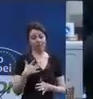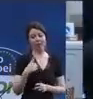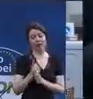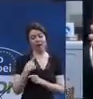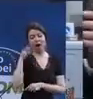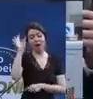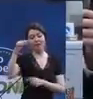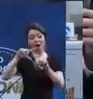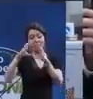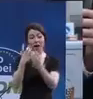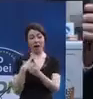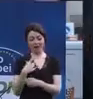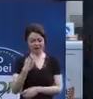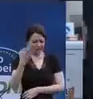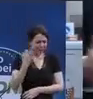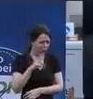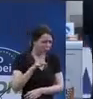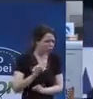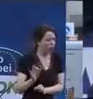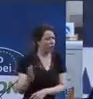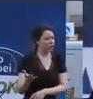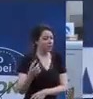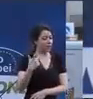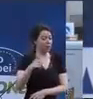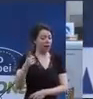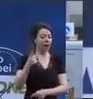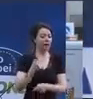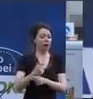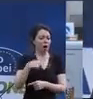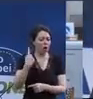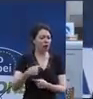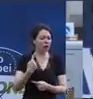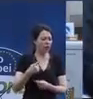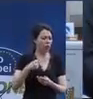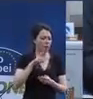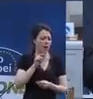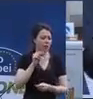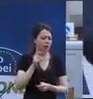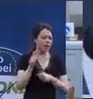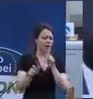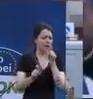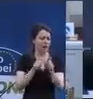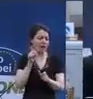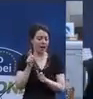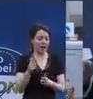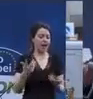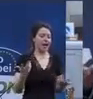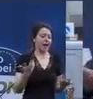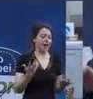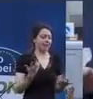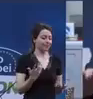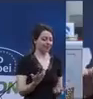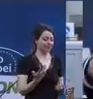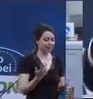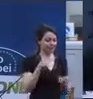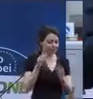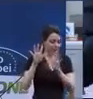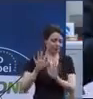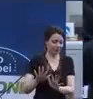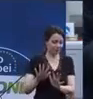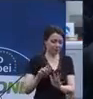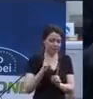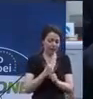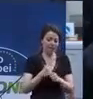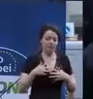Marte ve lo dico io perché Perché è un rilancio continuo Allora fermi un grande